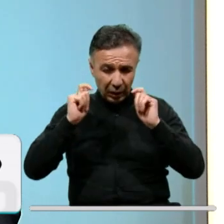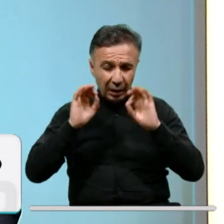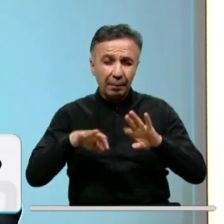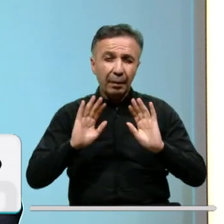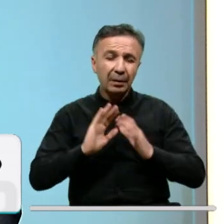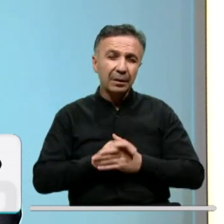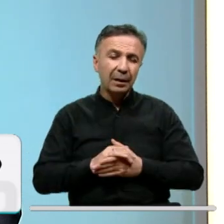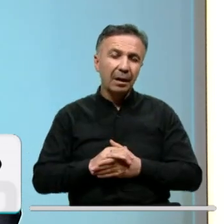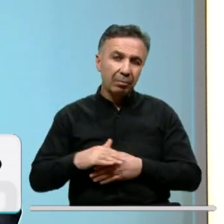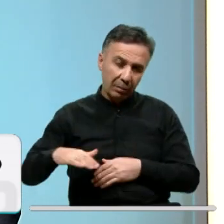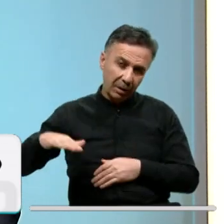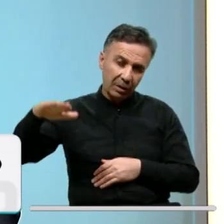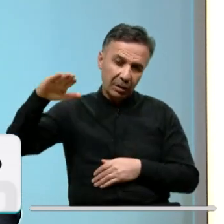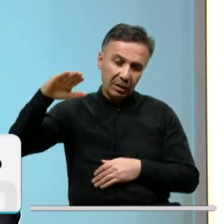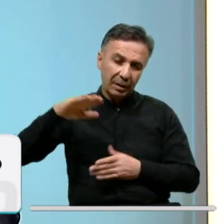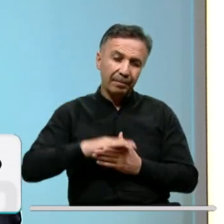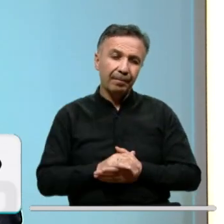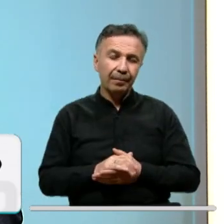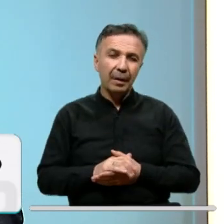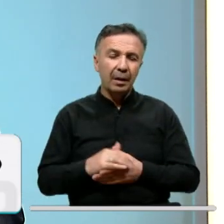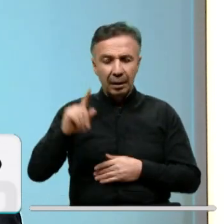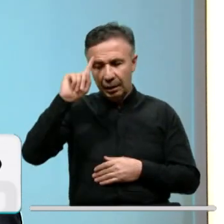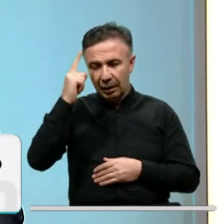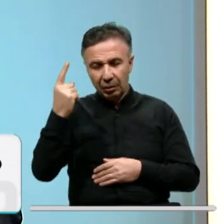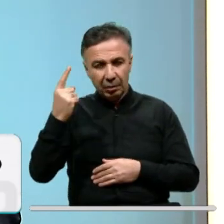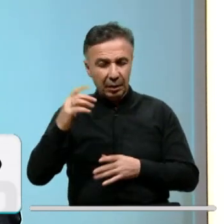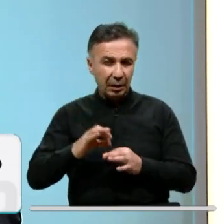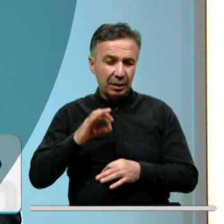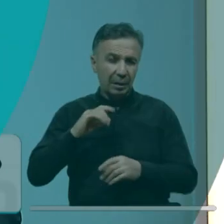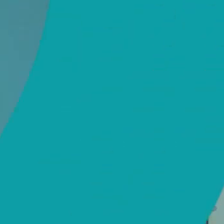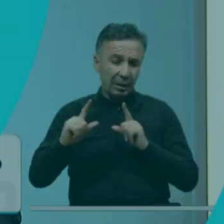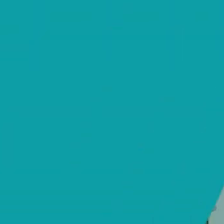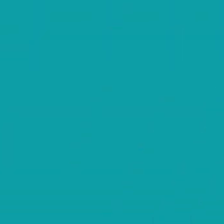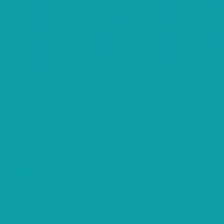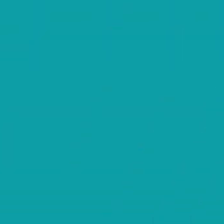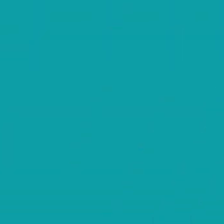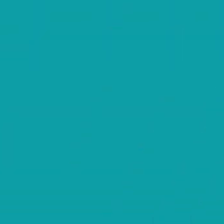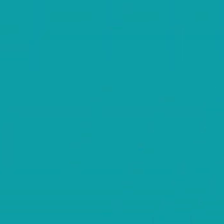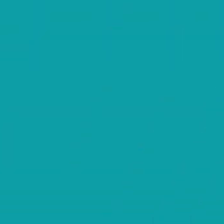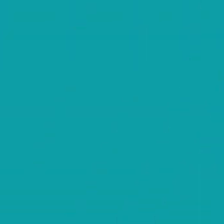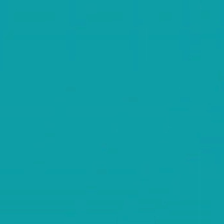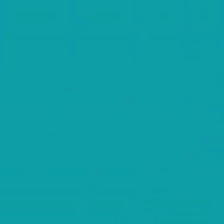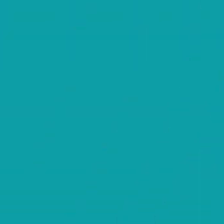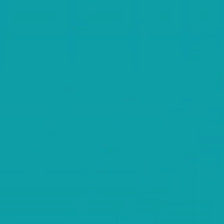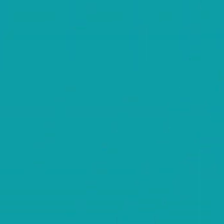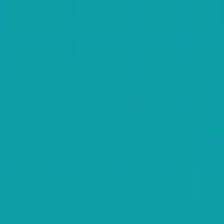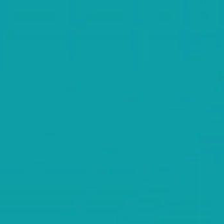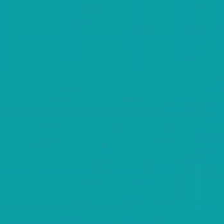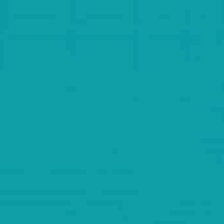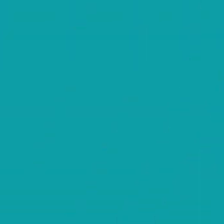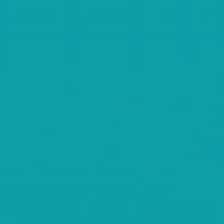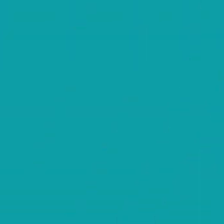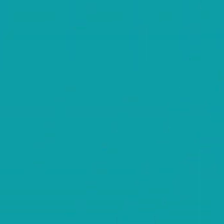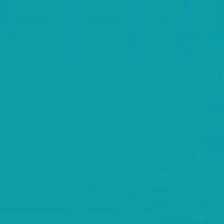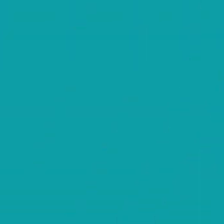Fakat yetişkinse efendim ne olabilir? Tek başına bir birey ihtiyaçlarını karşılayabilecek durumda ama karşılayamıyor. Kardeşi verebilir.